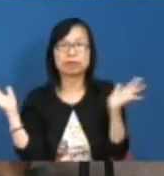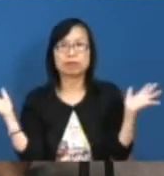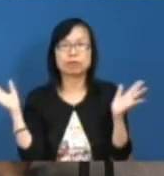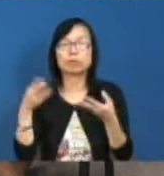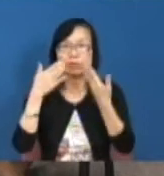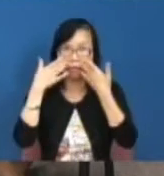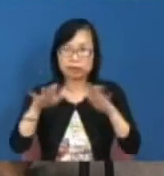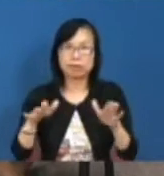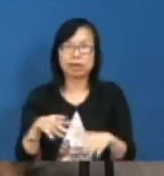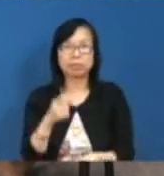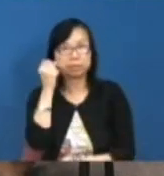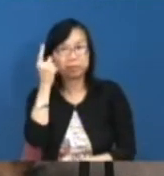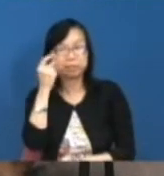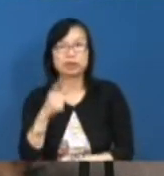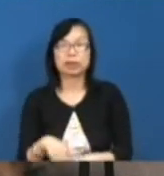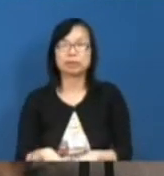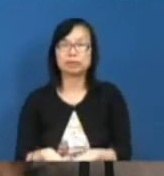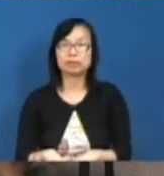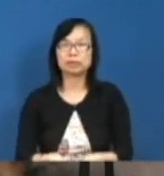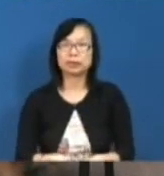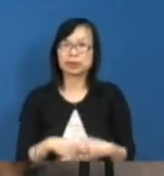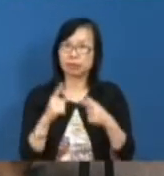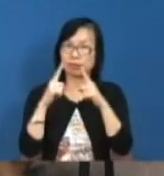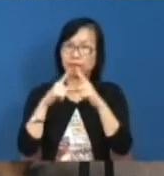係一個人，你呢、這、一個